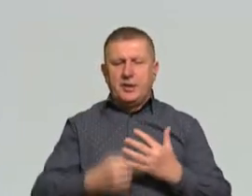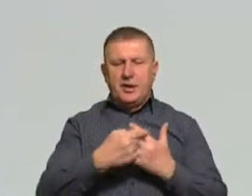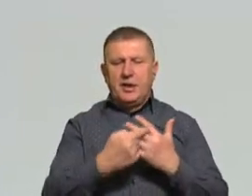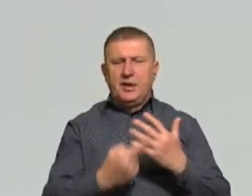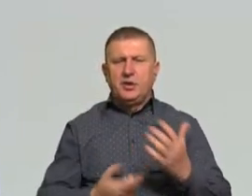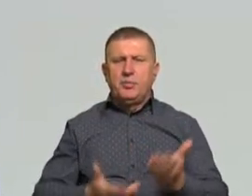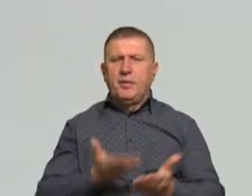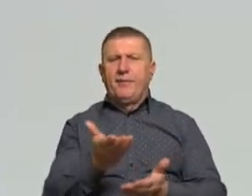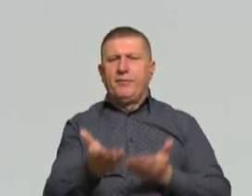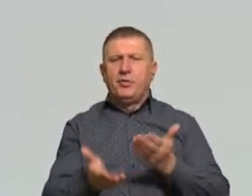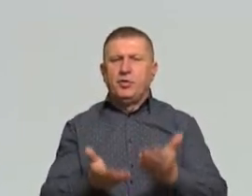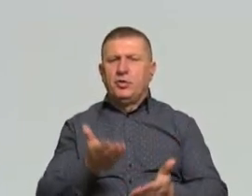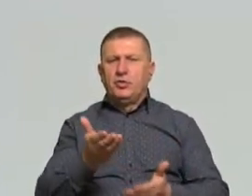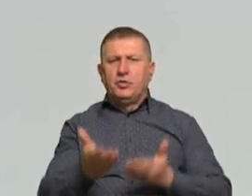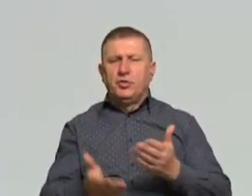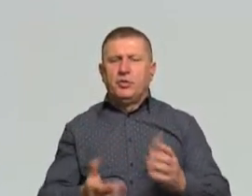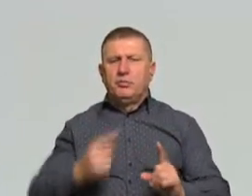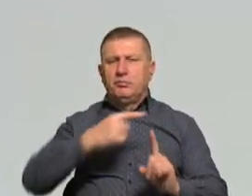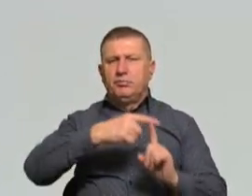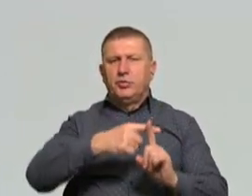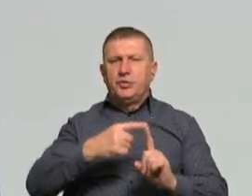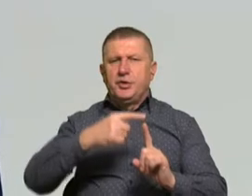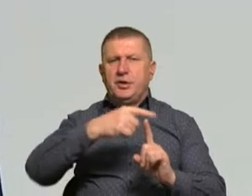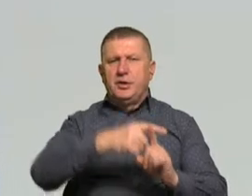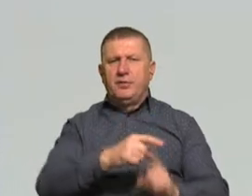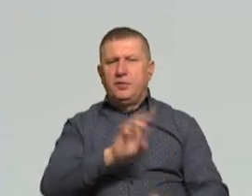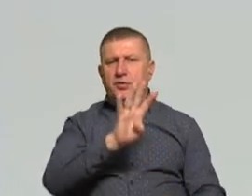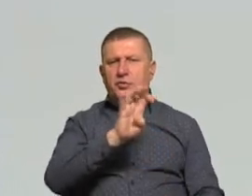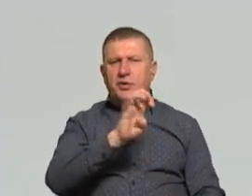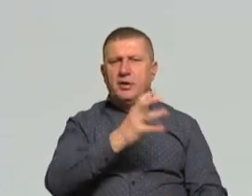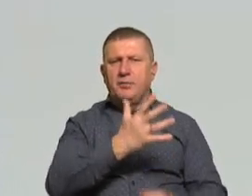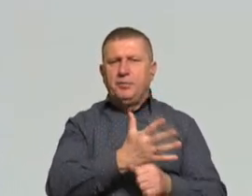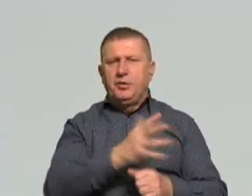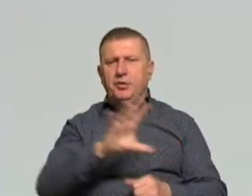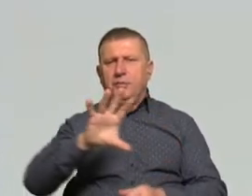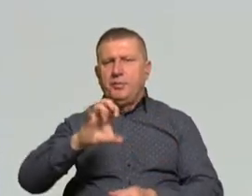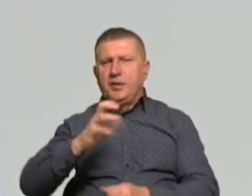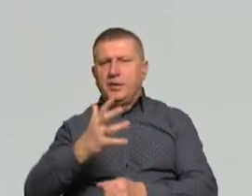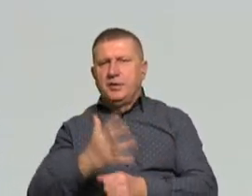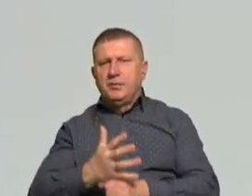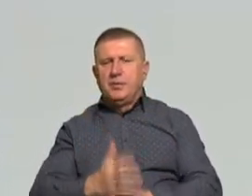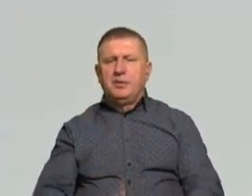lokal zasobów komunalnych pozytywnie zweryfikowanych waha się między 450 a 550.